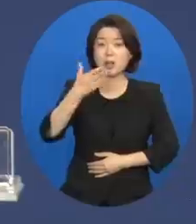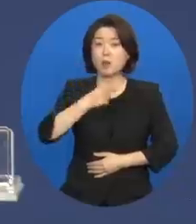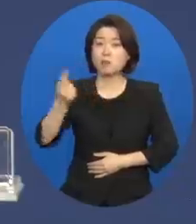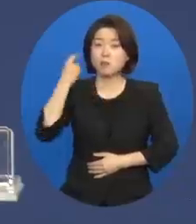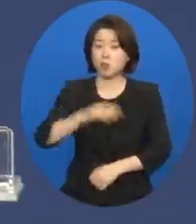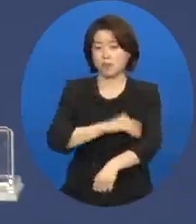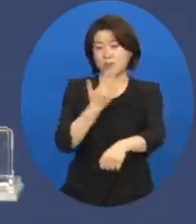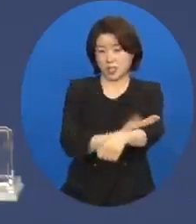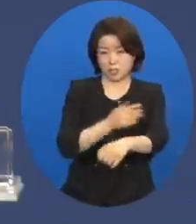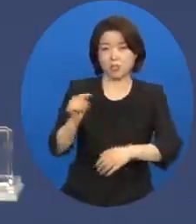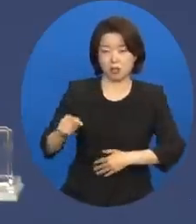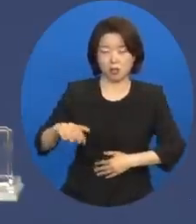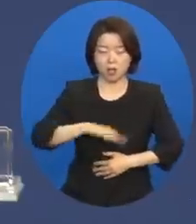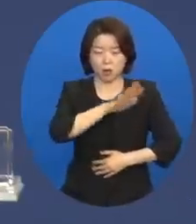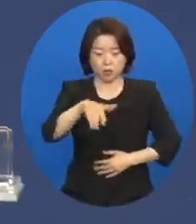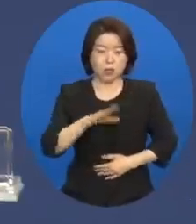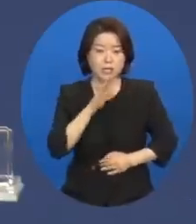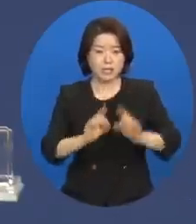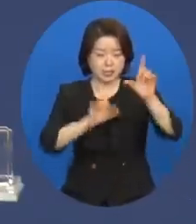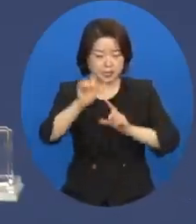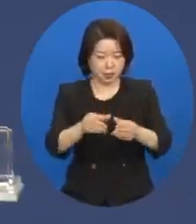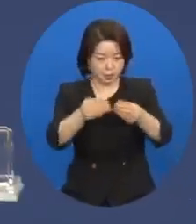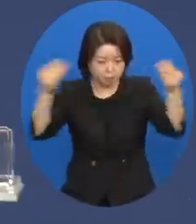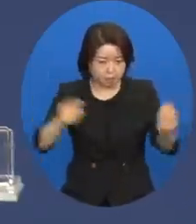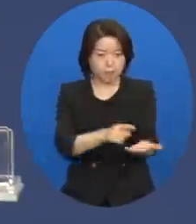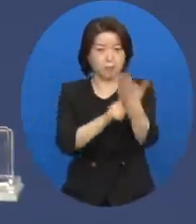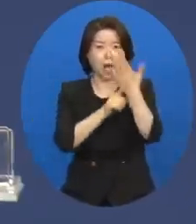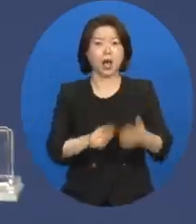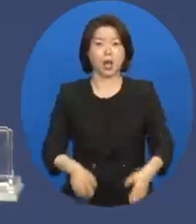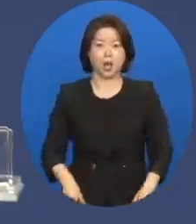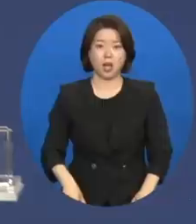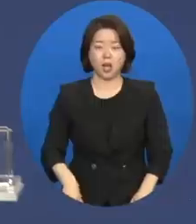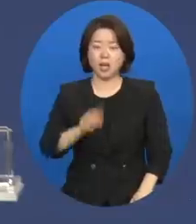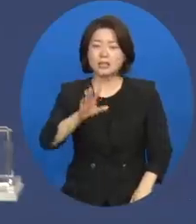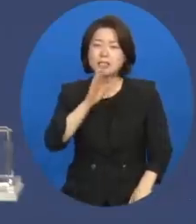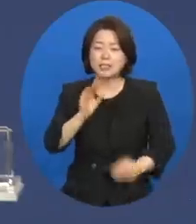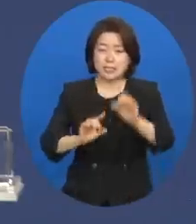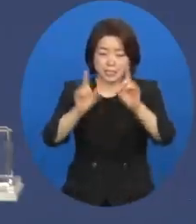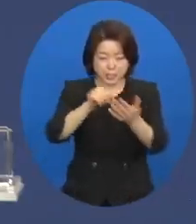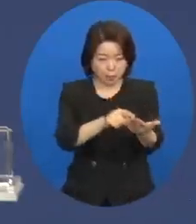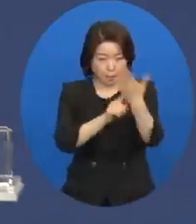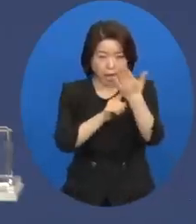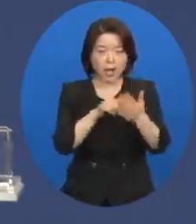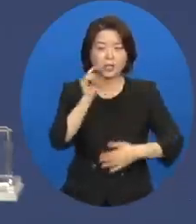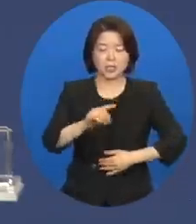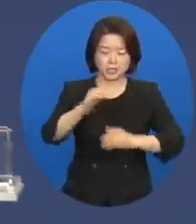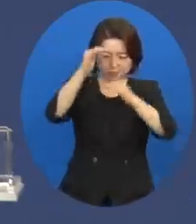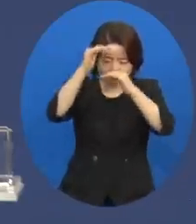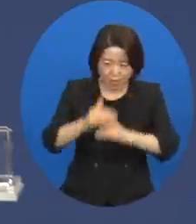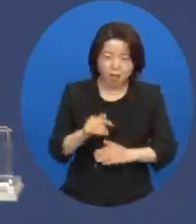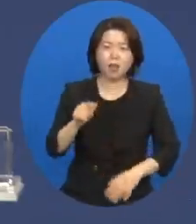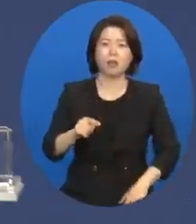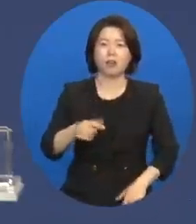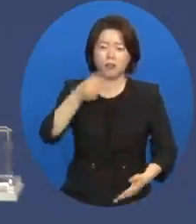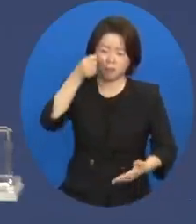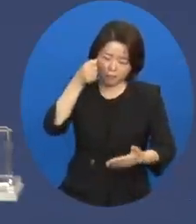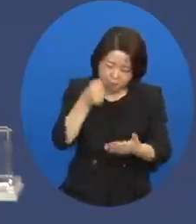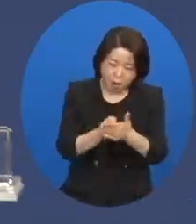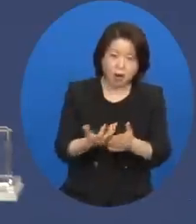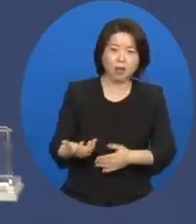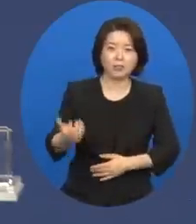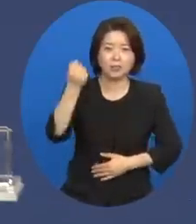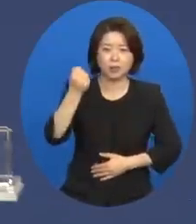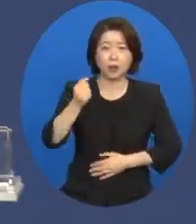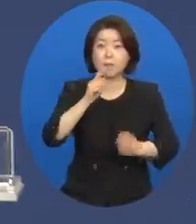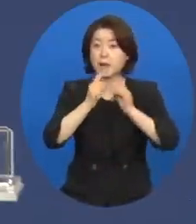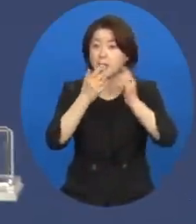능력이 우리의 실체를 딱 드러내시는데 그 실체를 드러내신 이 사실을 결론처럼 말씀드리자고